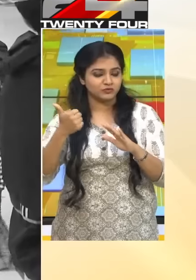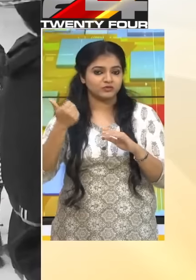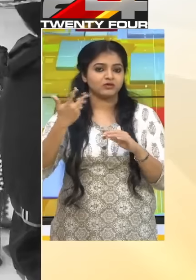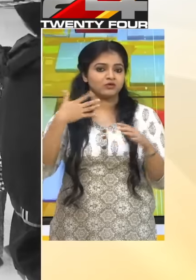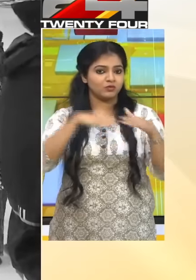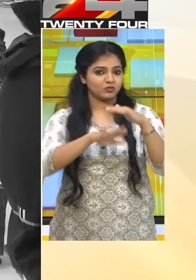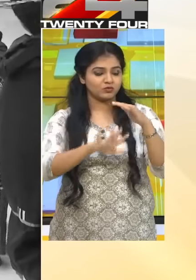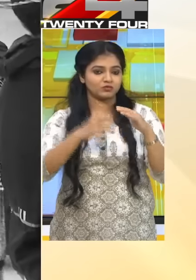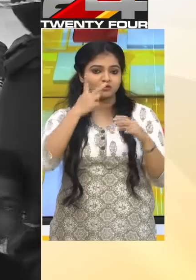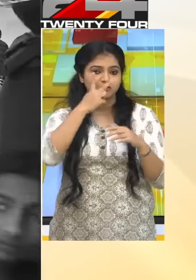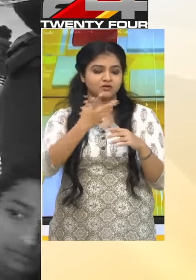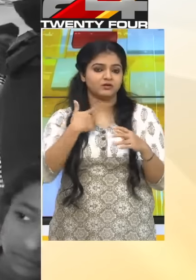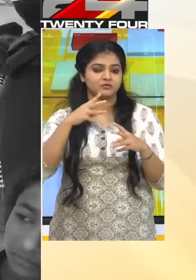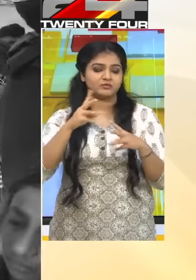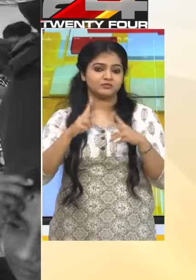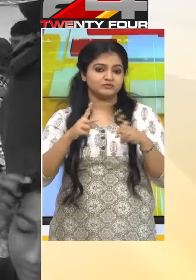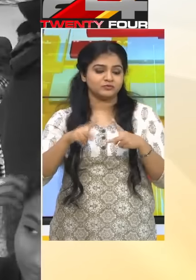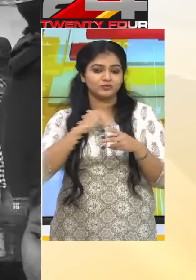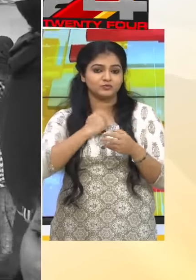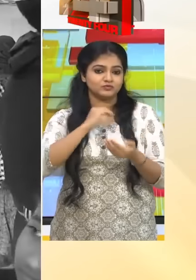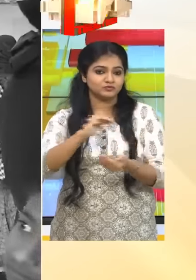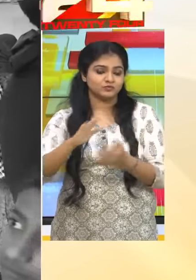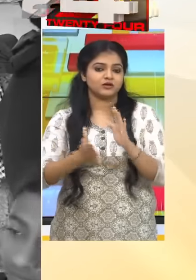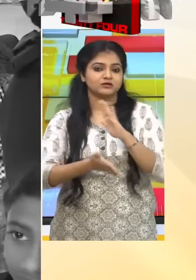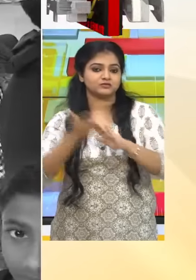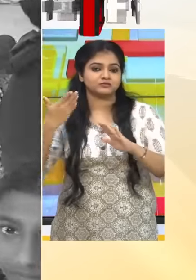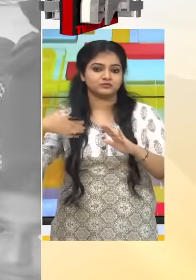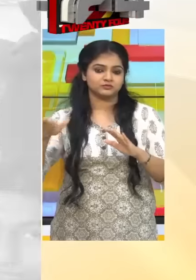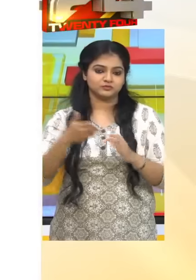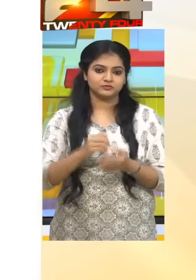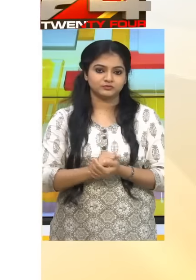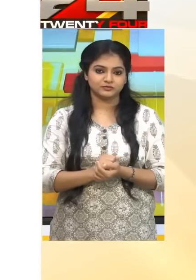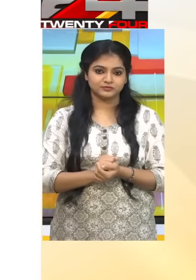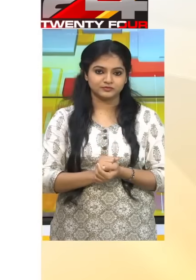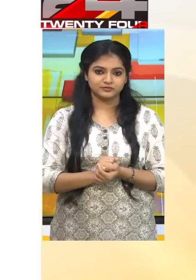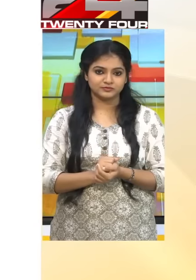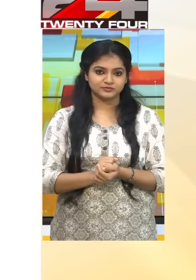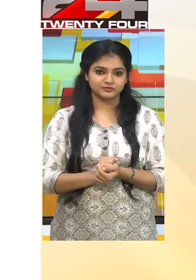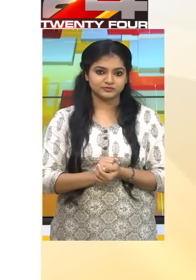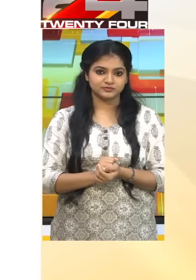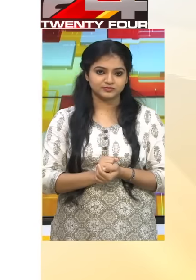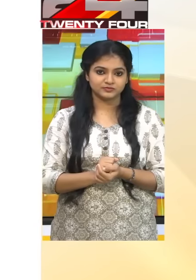അറിയില്ല. ഞങ്ങളത് കണ്ടത് ഞങ്ങളെ മക്കളെ എടുത്തിട്ട് ഓടി വരിക ചെയ്തത് ഇങ്ങോട്ട്.